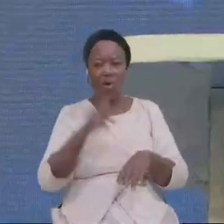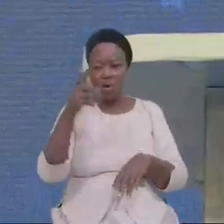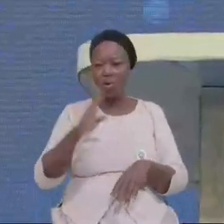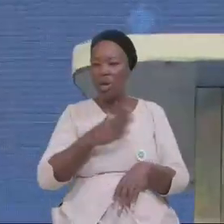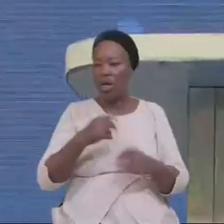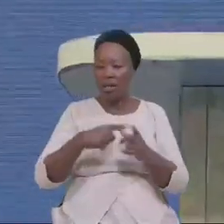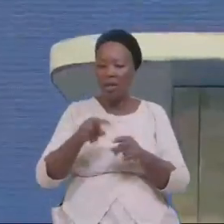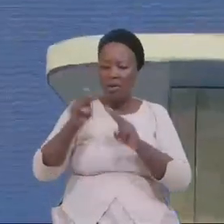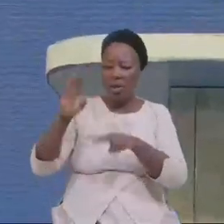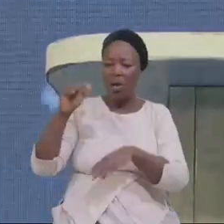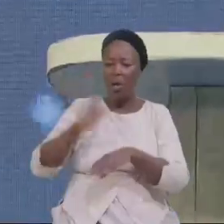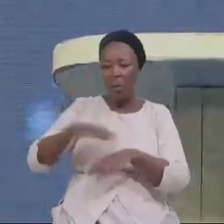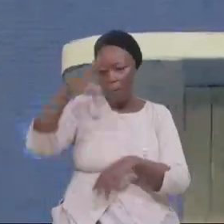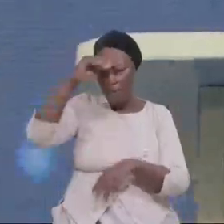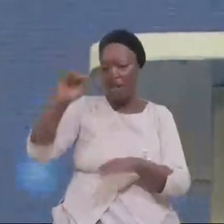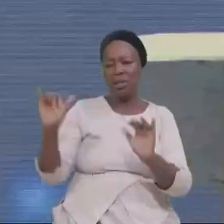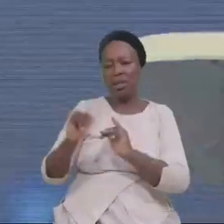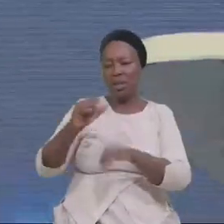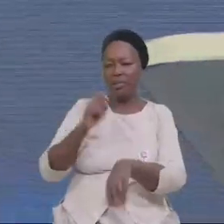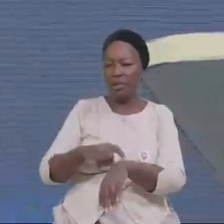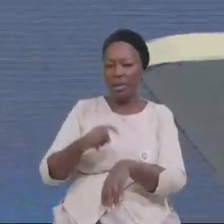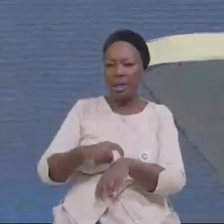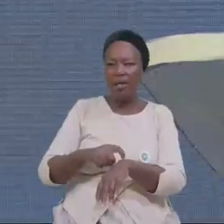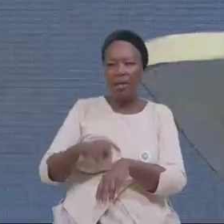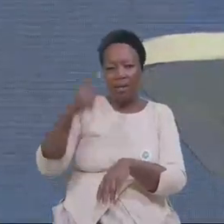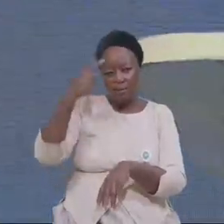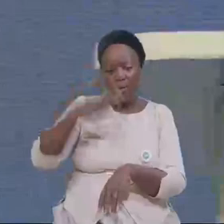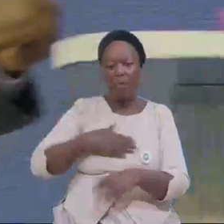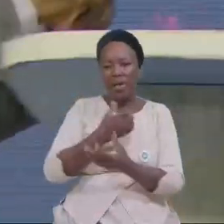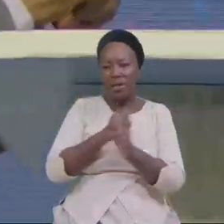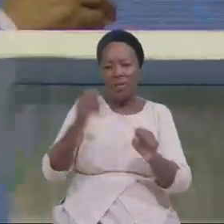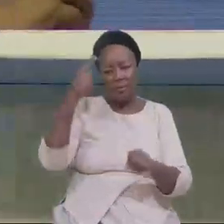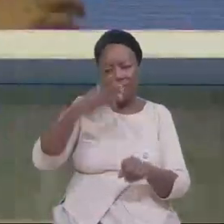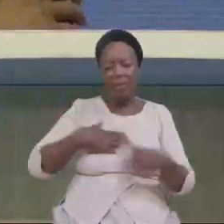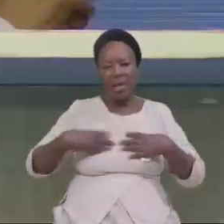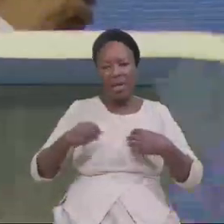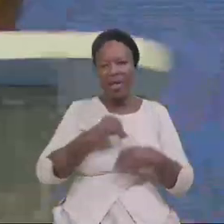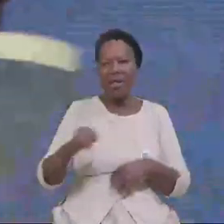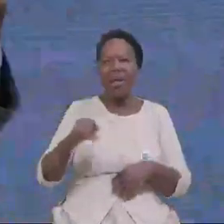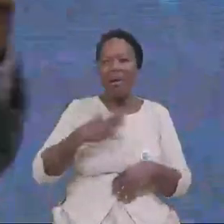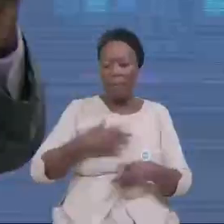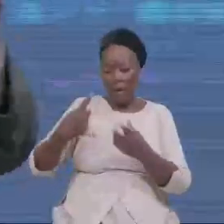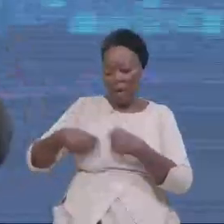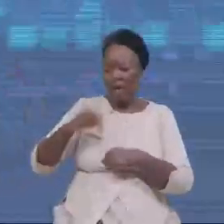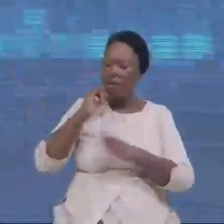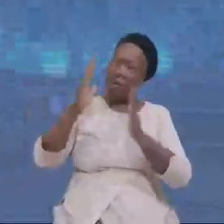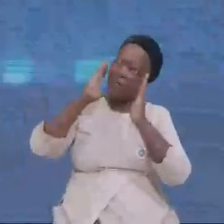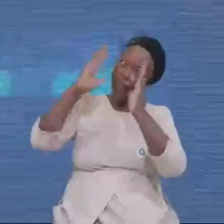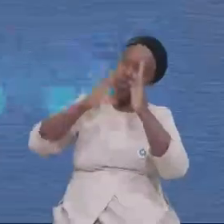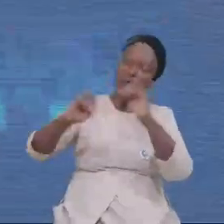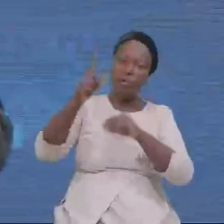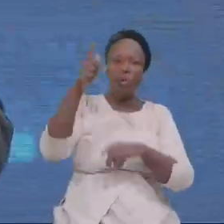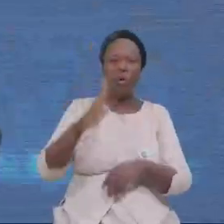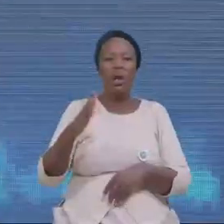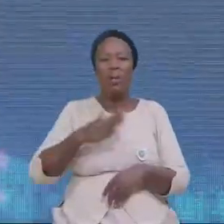pour regarder sur l'homme au même moment. Car pour mon salut, ma guérison, mon cœur est affermi au